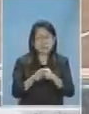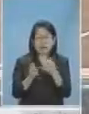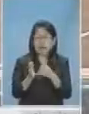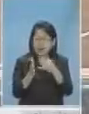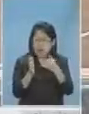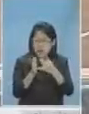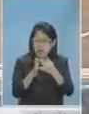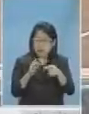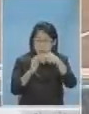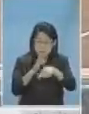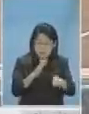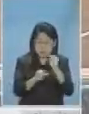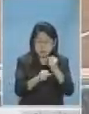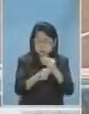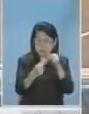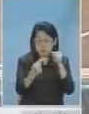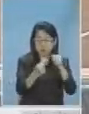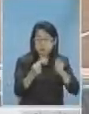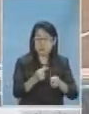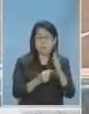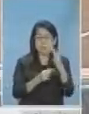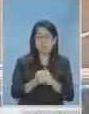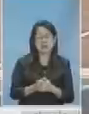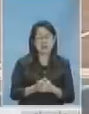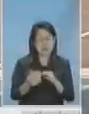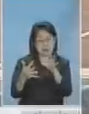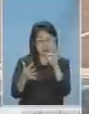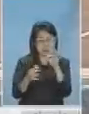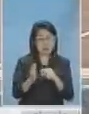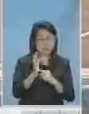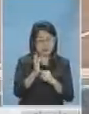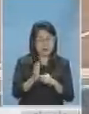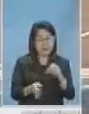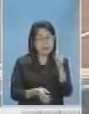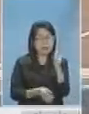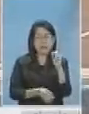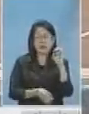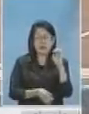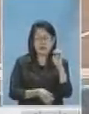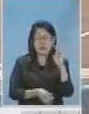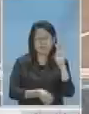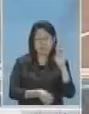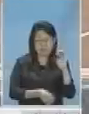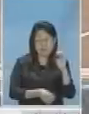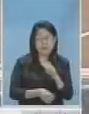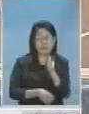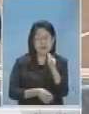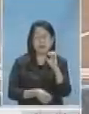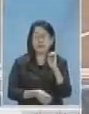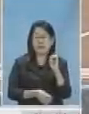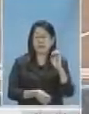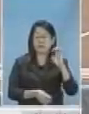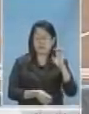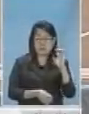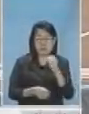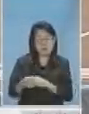บายครับท่านประธานครับผมขอยกตัวอย่างหนึ่งเรื่องเท่านั้นเองนะครับ AEC ครับท่านประธานผมลองบวก AEC นะครับในงบประมาณของทุกกระทร